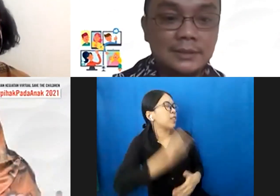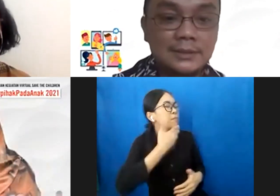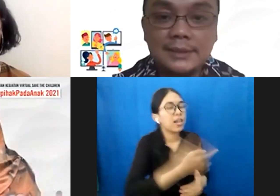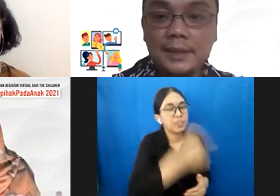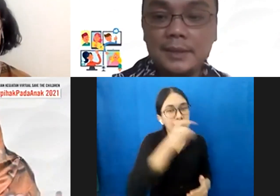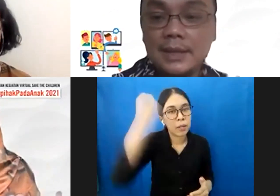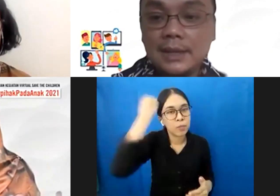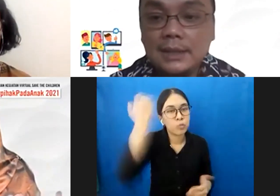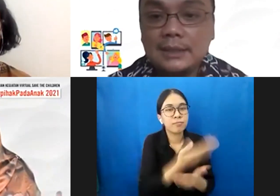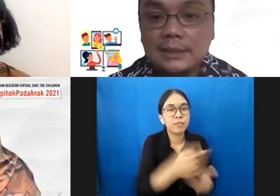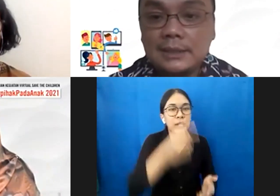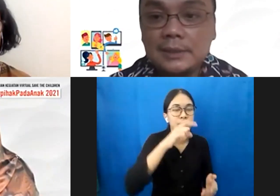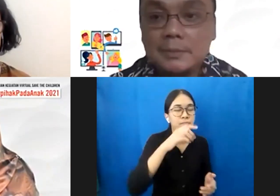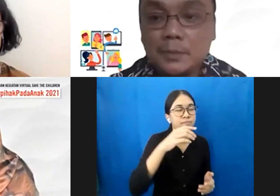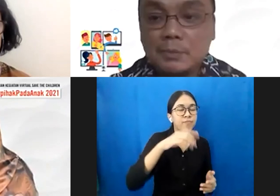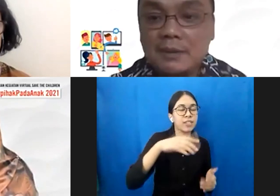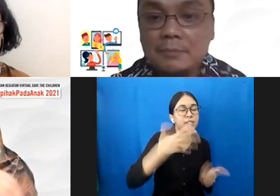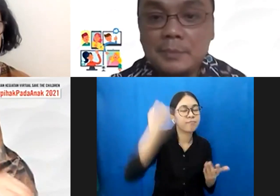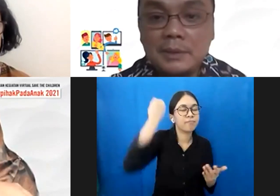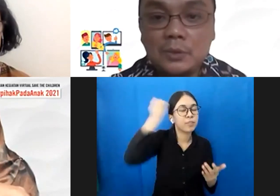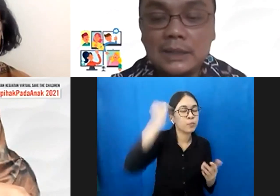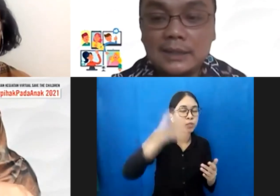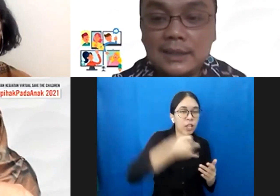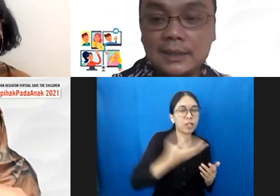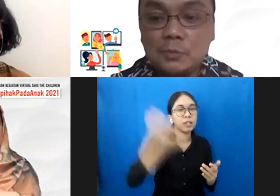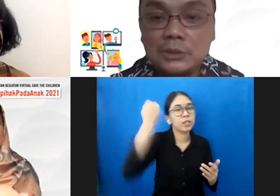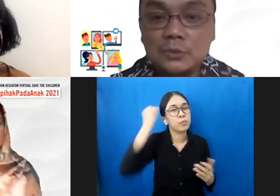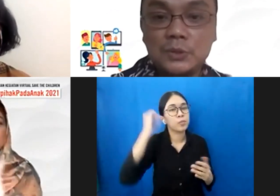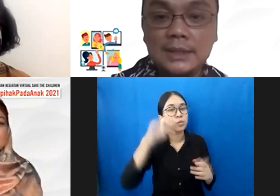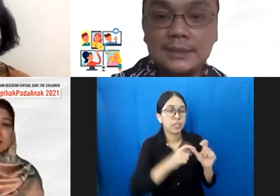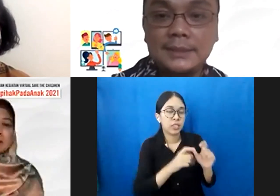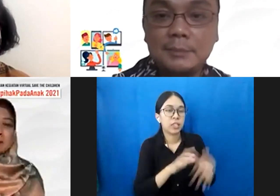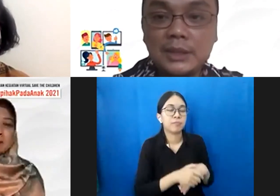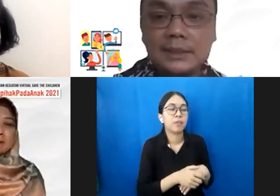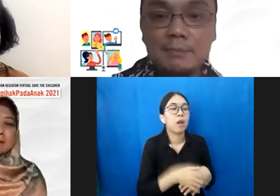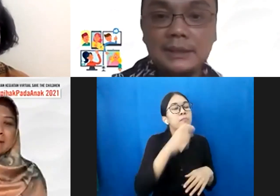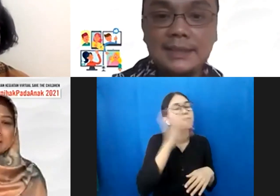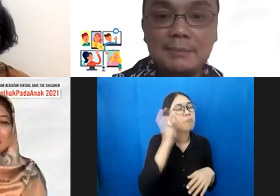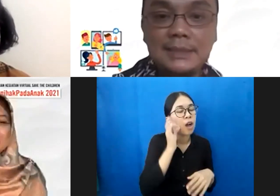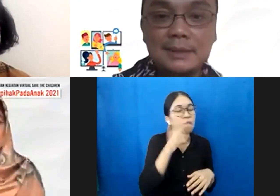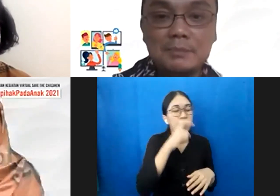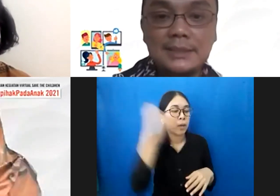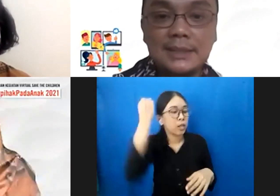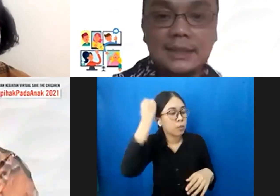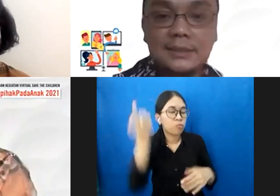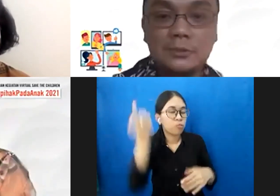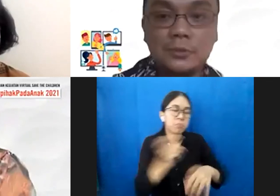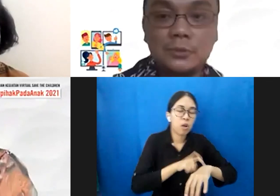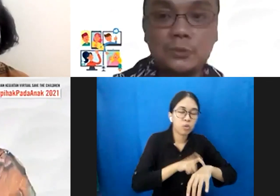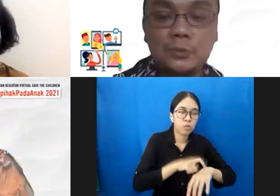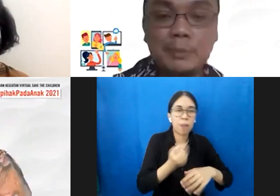Dr. Siti. Mohon maaf Bapak Ibu karena waktu juga, jadi mungkin kami tidak bisa